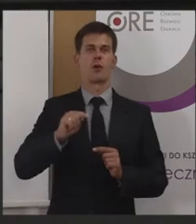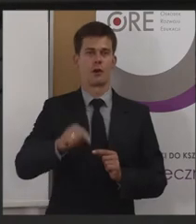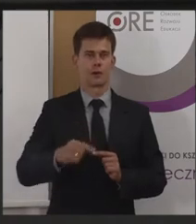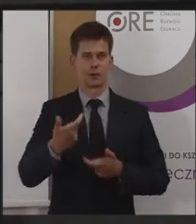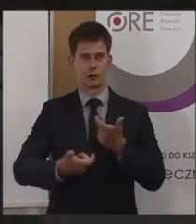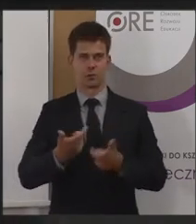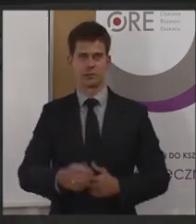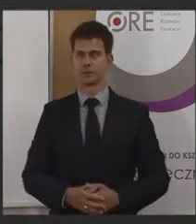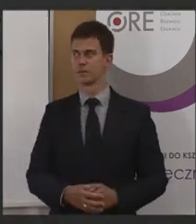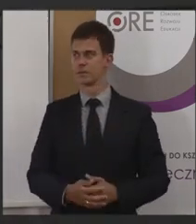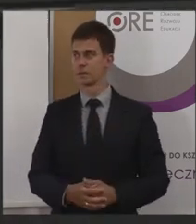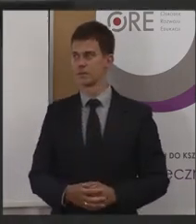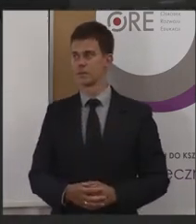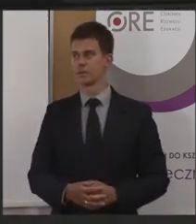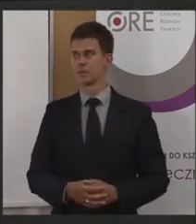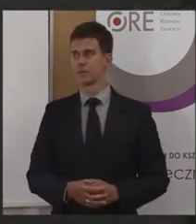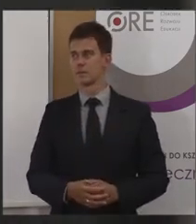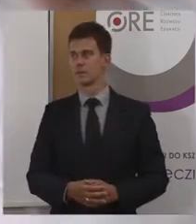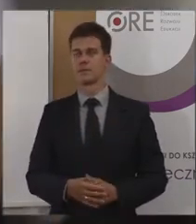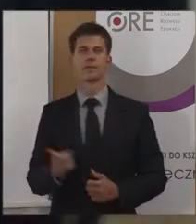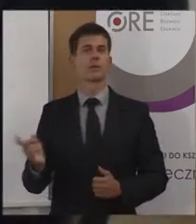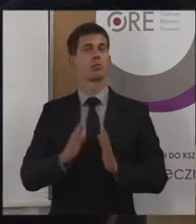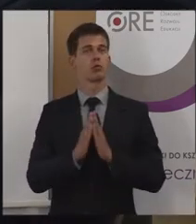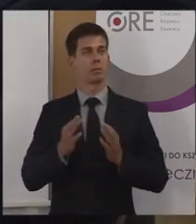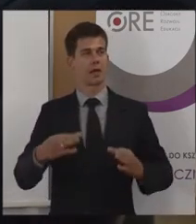odmierzyć. Proszę Państwa,